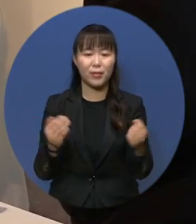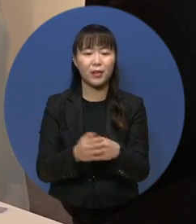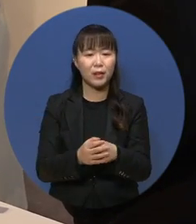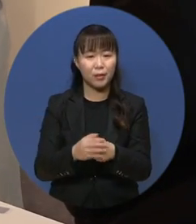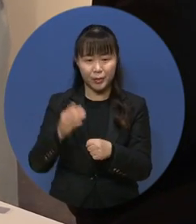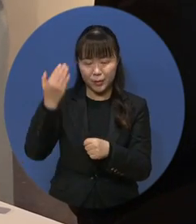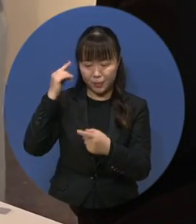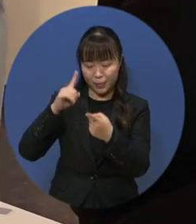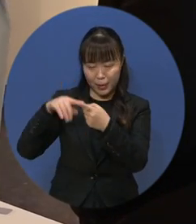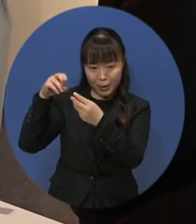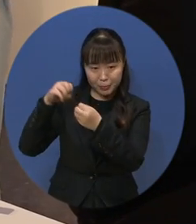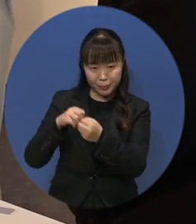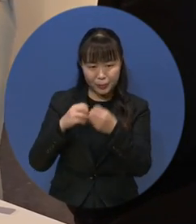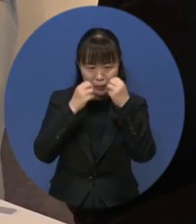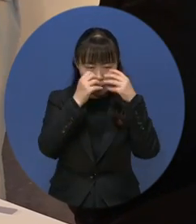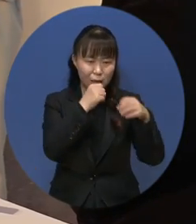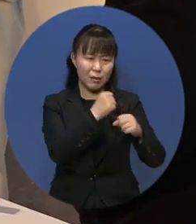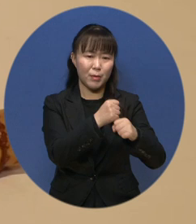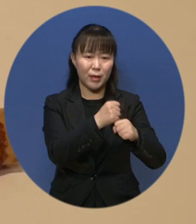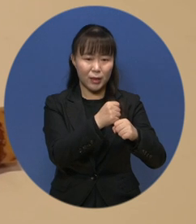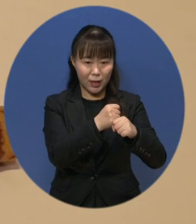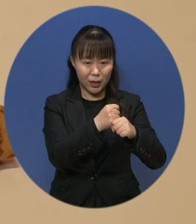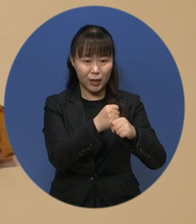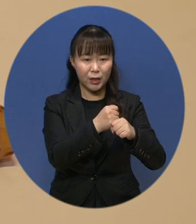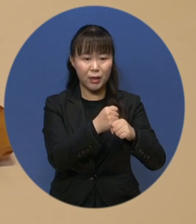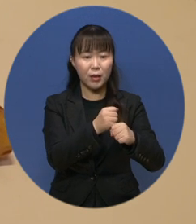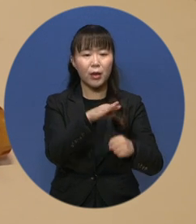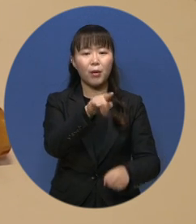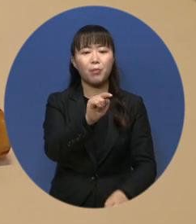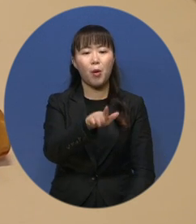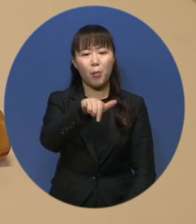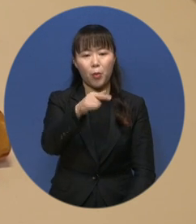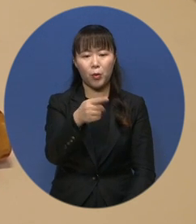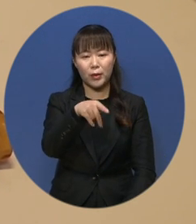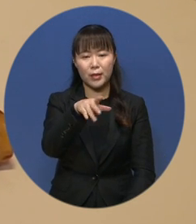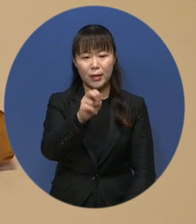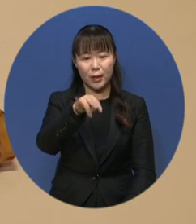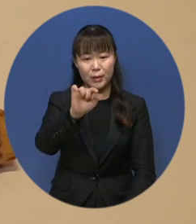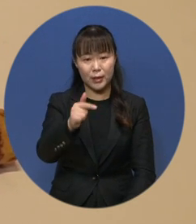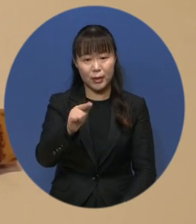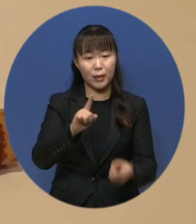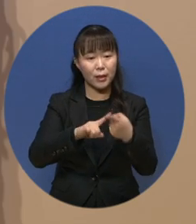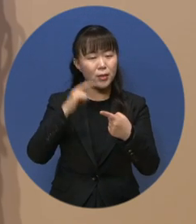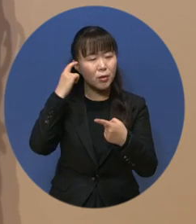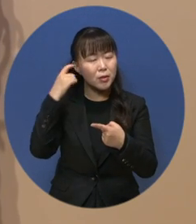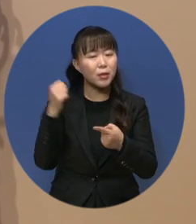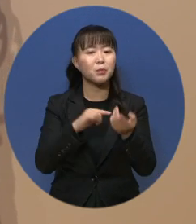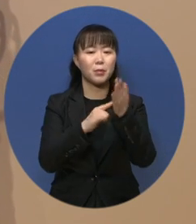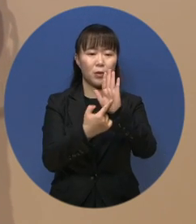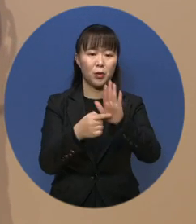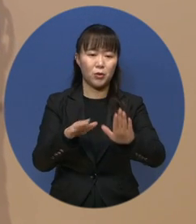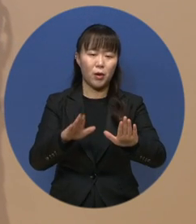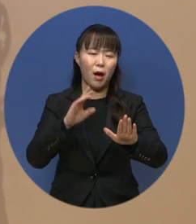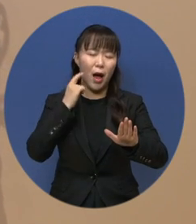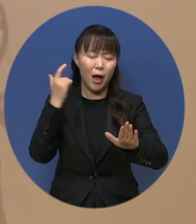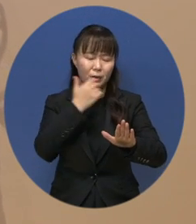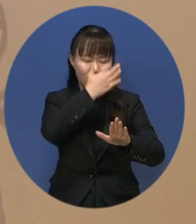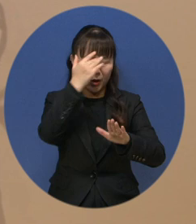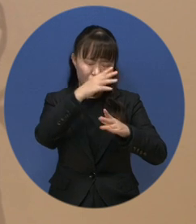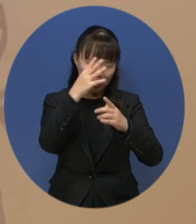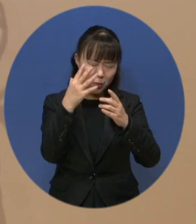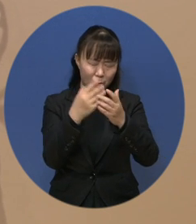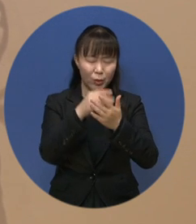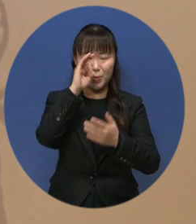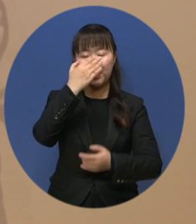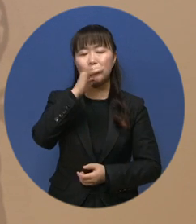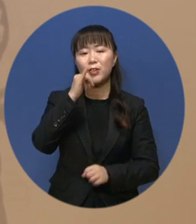옛것을 본받아 새로운 것을 창조한다는 법고창신의 정신으로 선보인 이번 작품들은 공예품의 아름다움을 한눈에